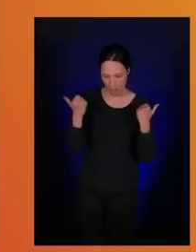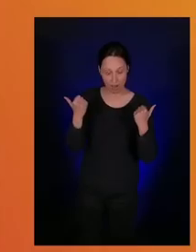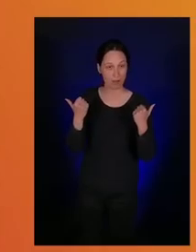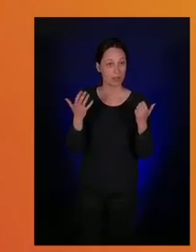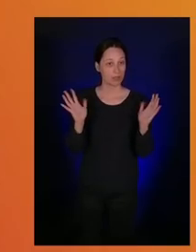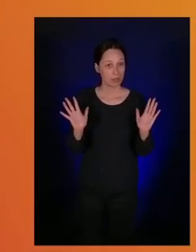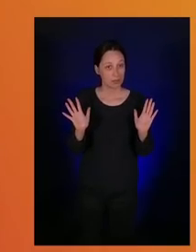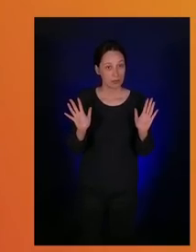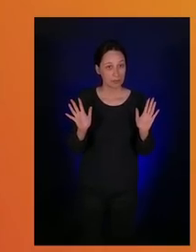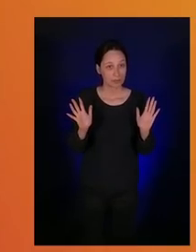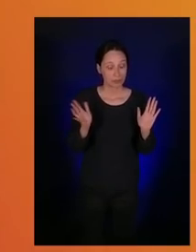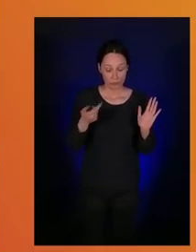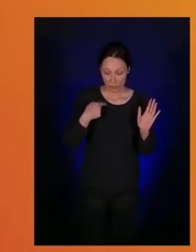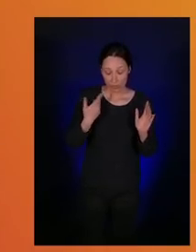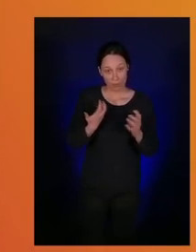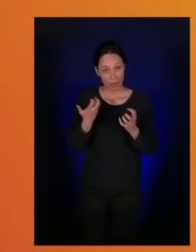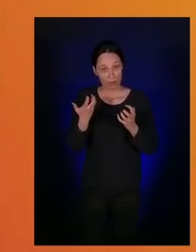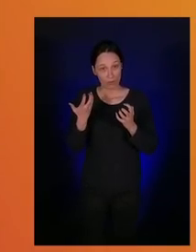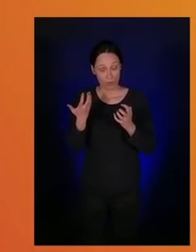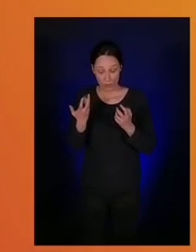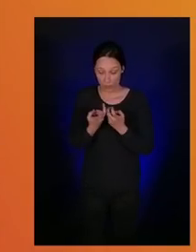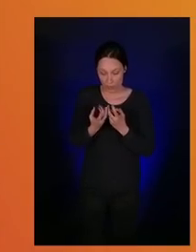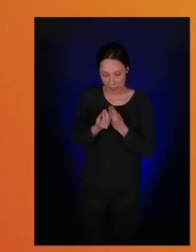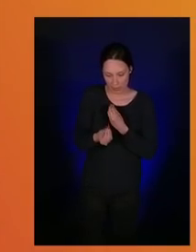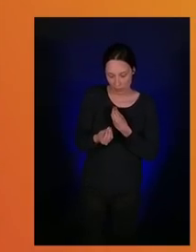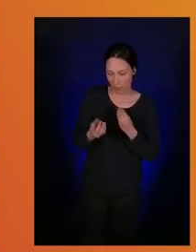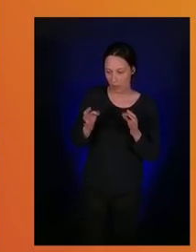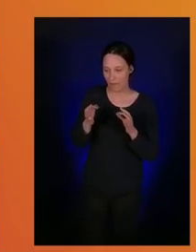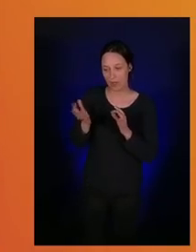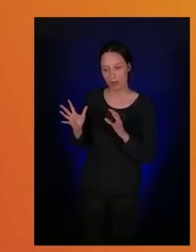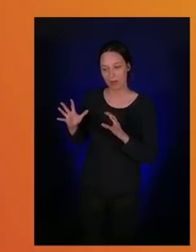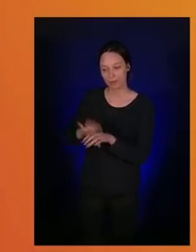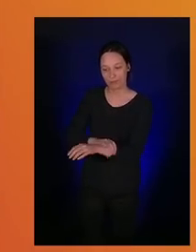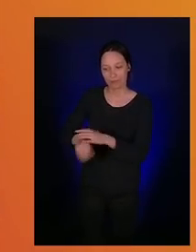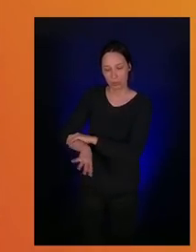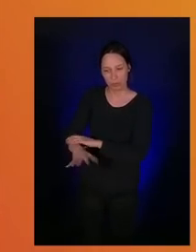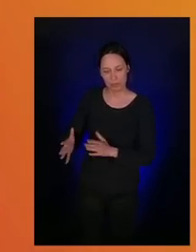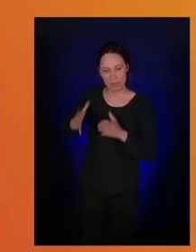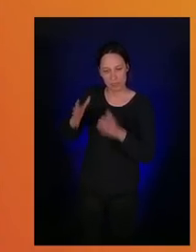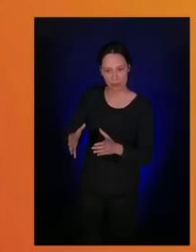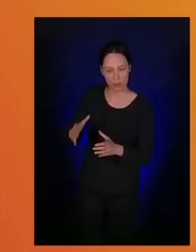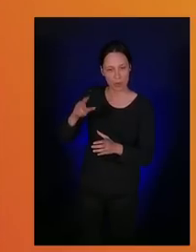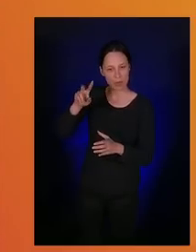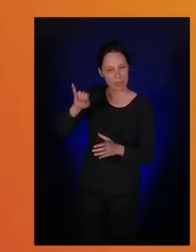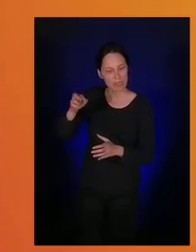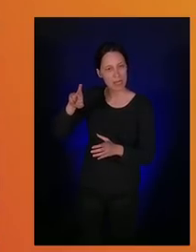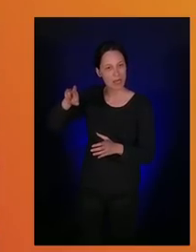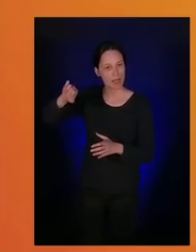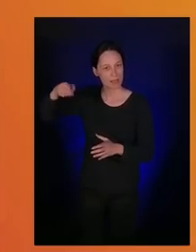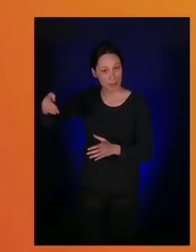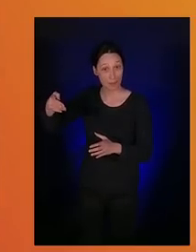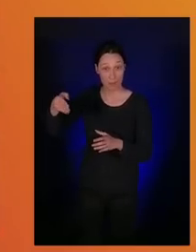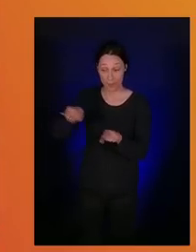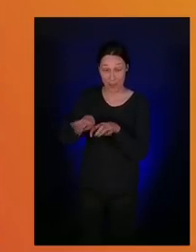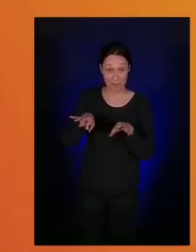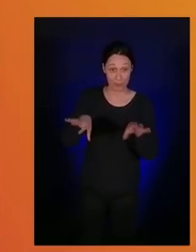Je voudrais illustrer aussi ce débat par la mobilisation à l'IRSN, qui a été menée dans la même période que la mobilisation contre le projet de Macron de